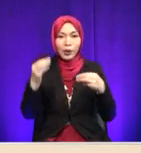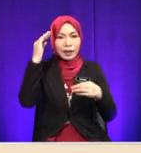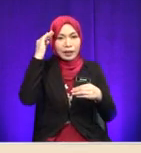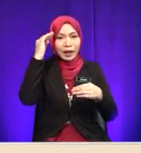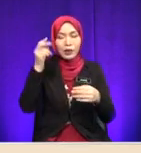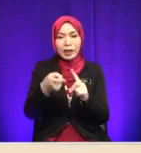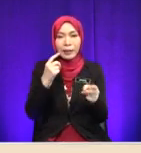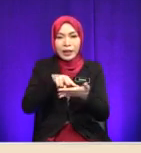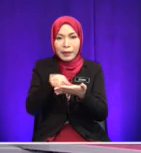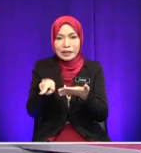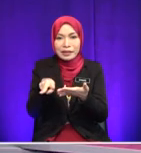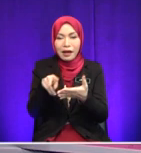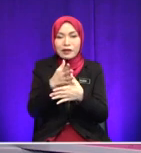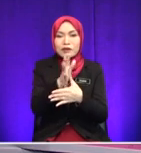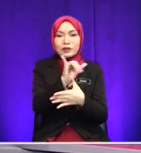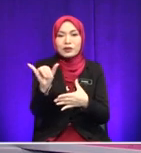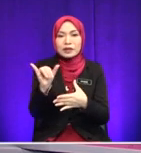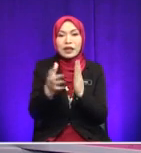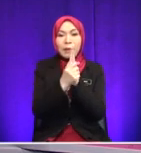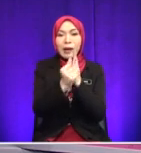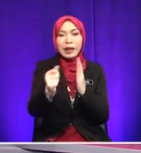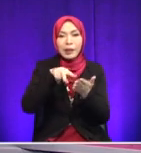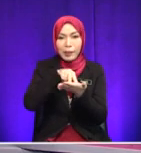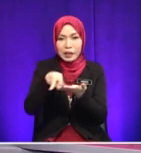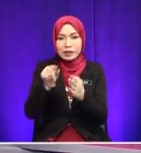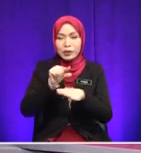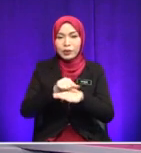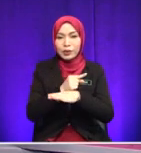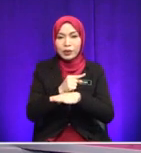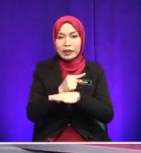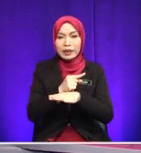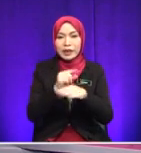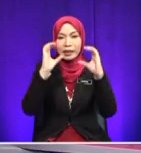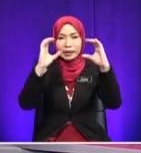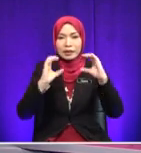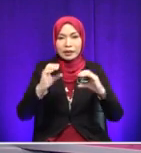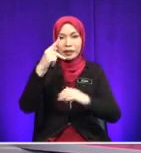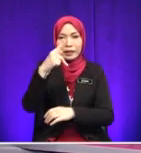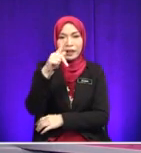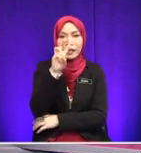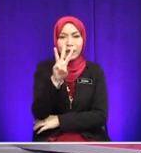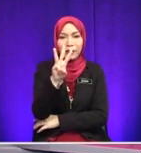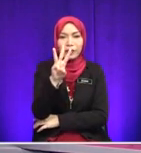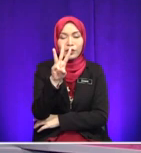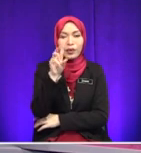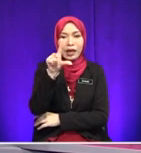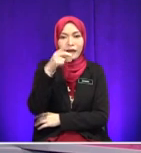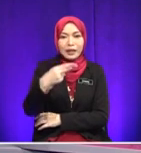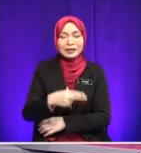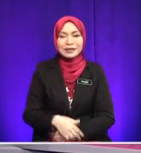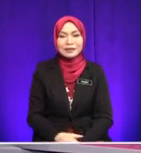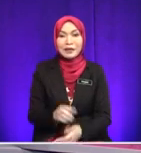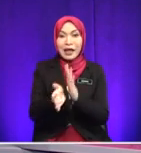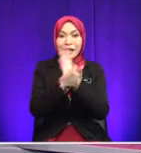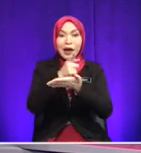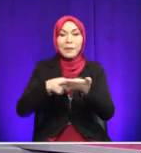teknik membaca, iaitu kemahiran membaca menggunakan teknik KWLH. Jadi,